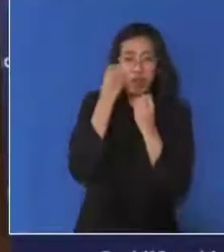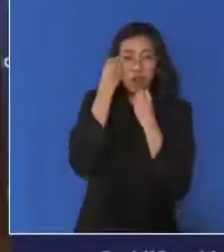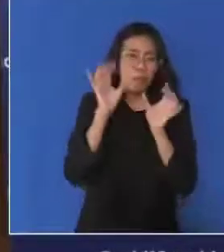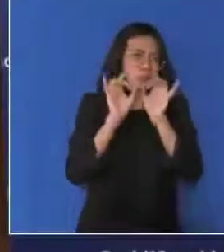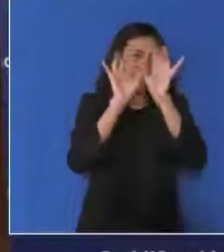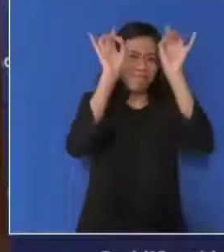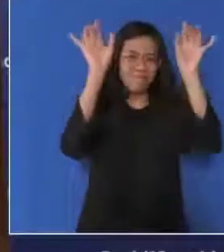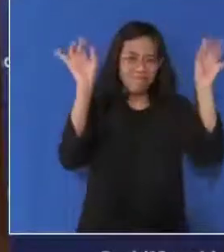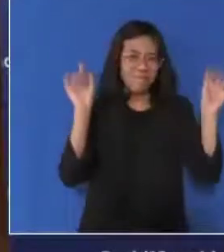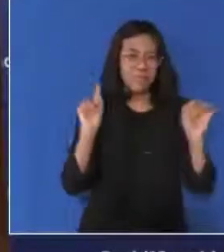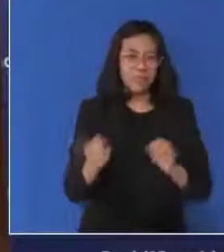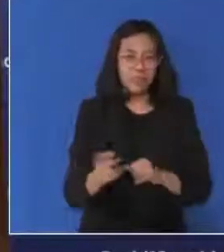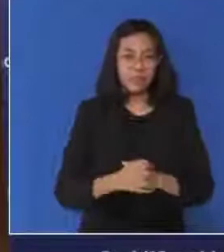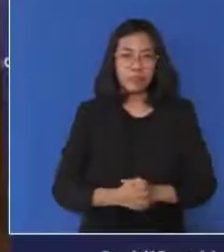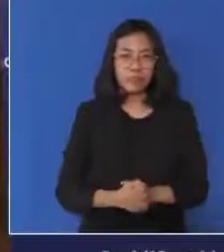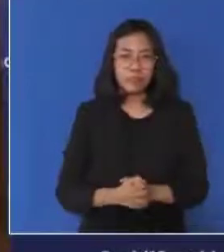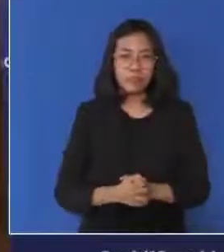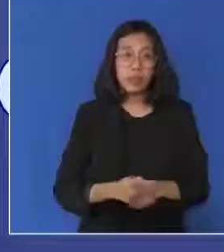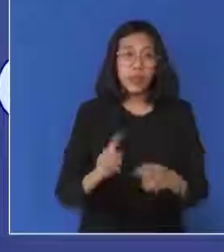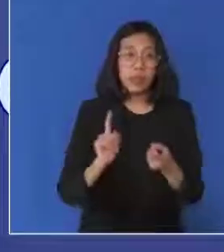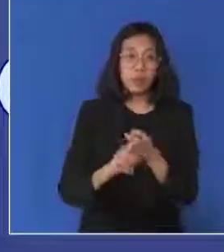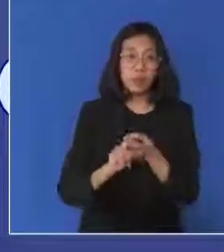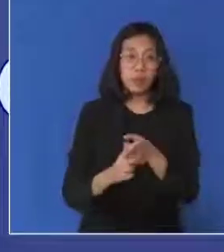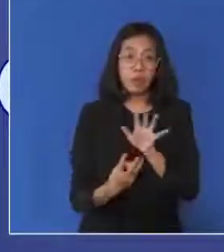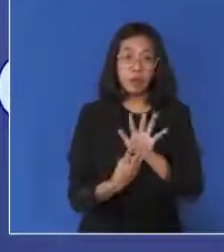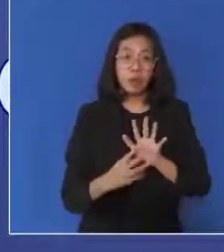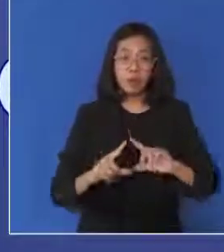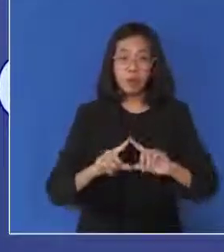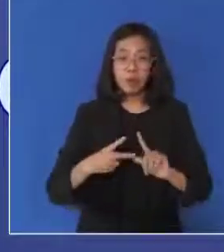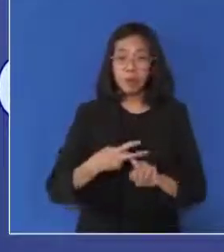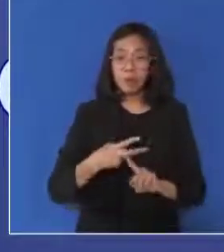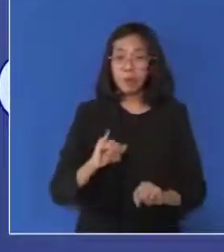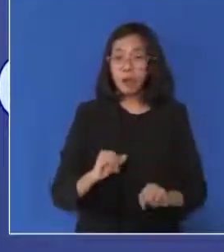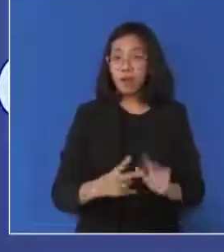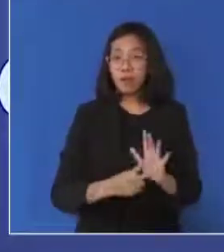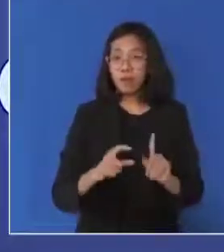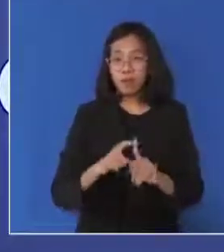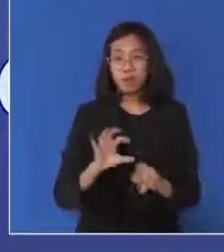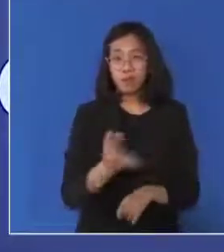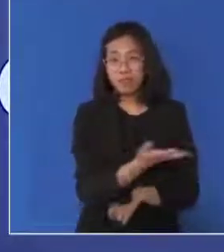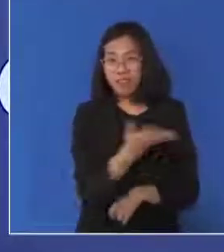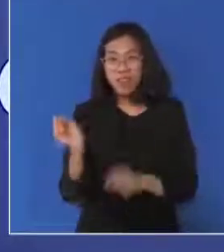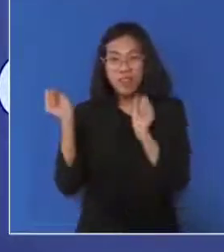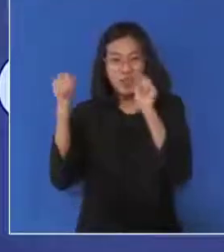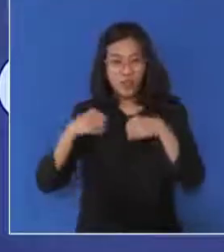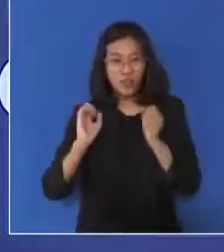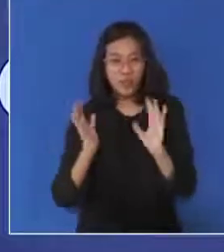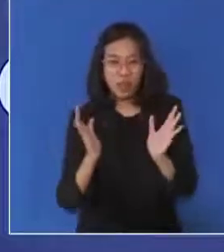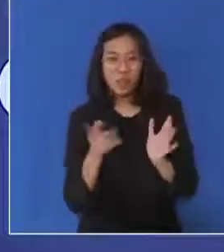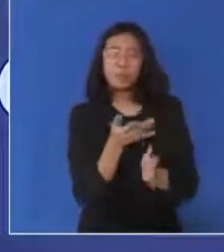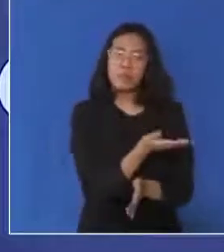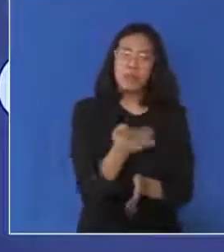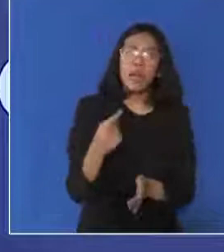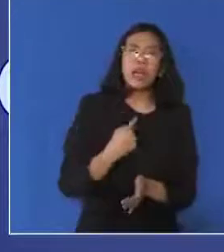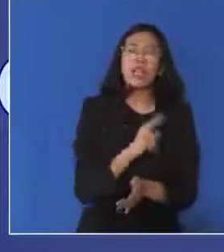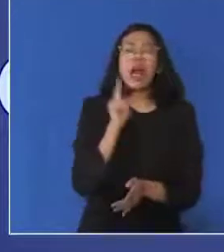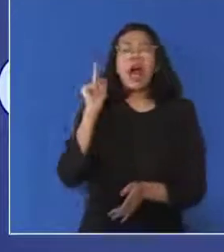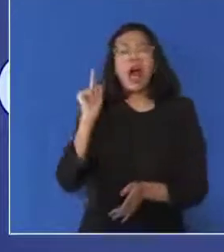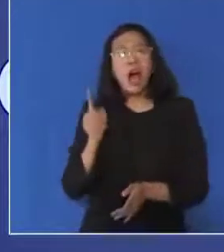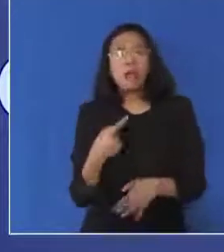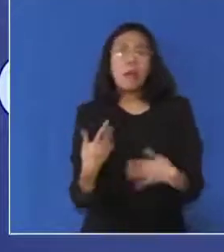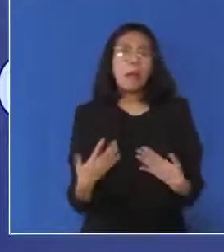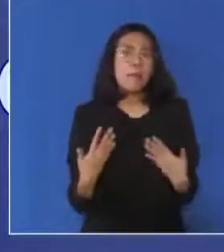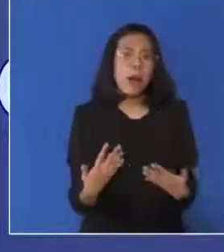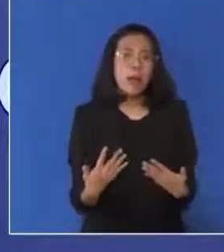dan saya reset teman-teman dari morfina juga setuju dengan dengan motivasi yang seperti ini justru inilah yang membuat kita harus